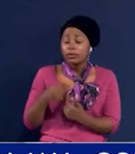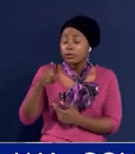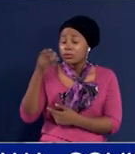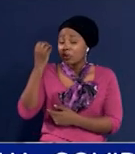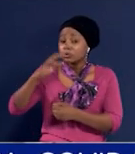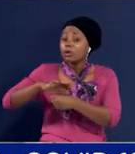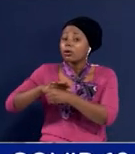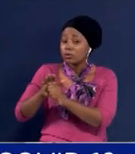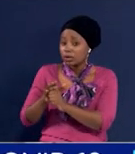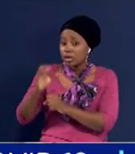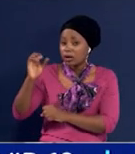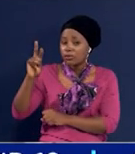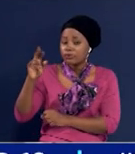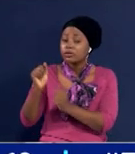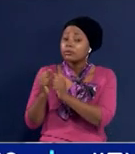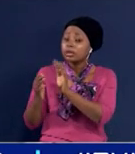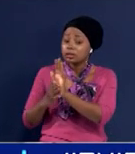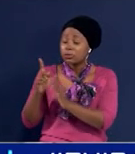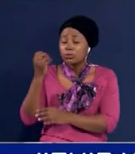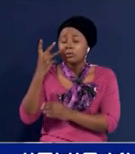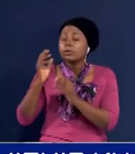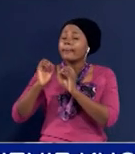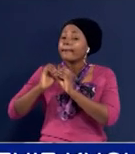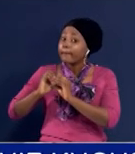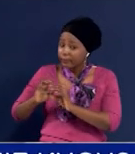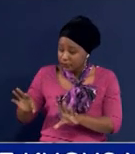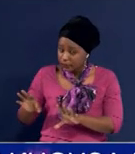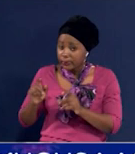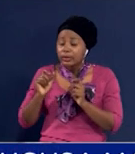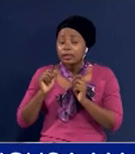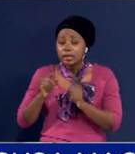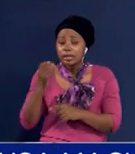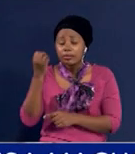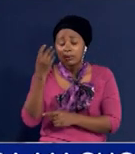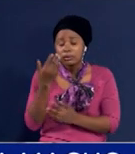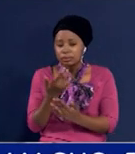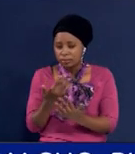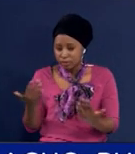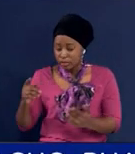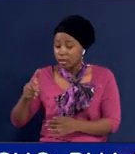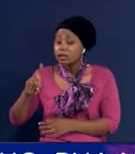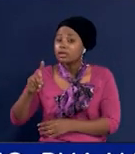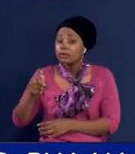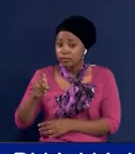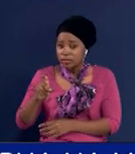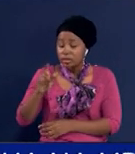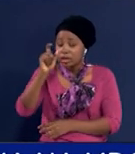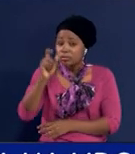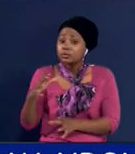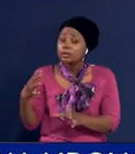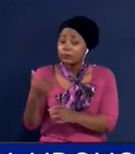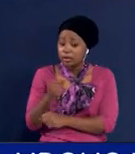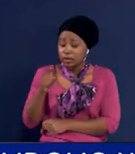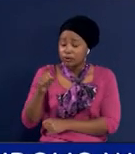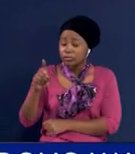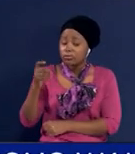corona COVID-19 bado ni ugonjwa mpya, lakini kwa magonjwa mengi sana ya virusi, mtu ukipata ugonjwa wa